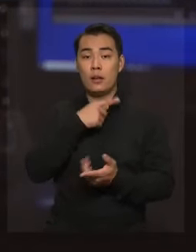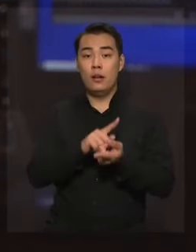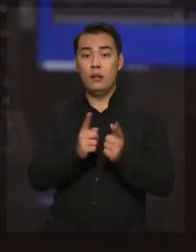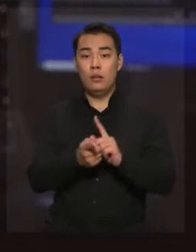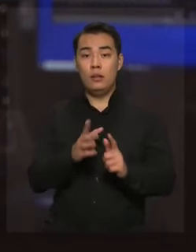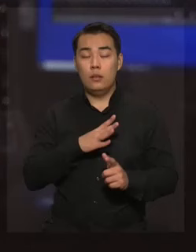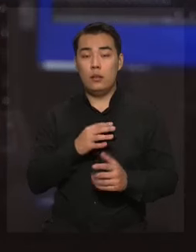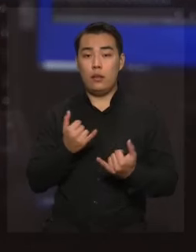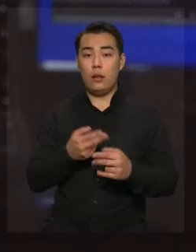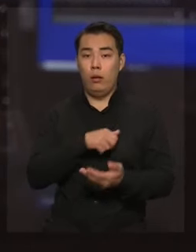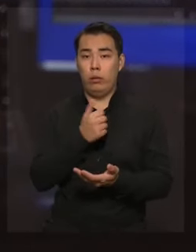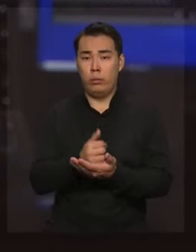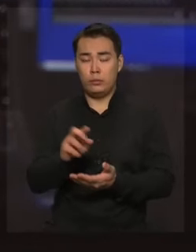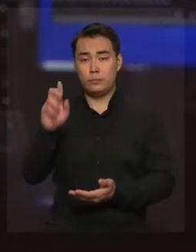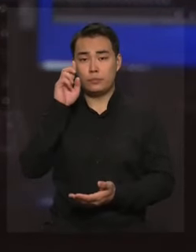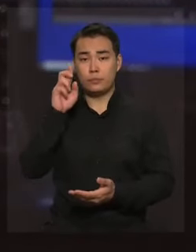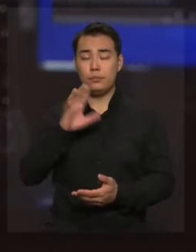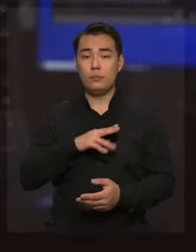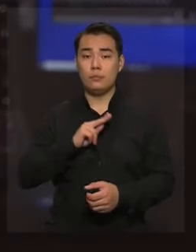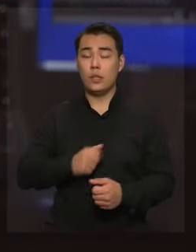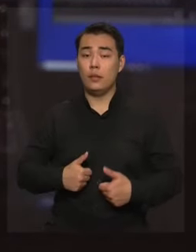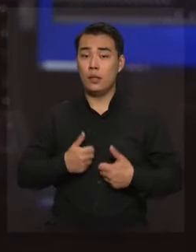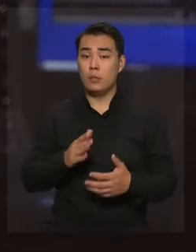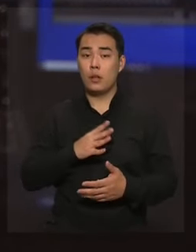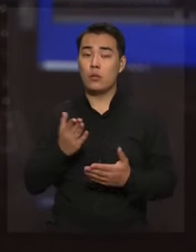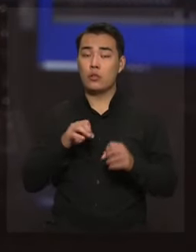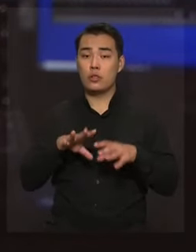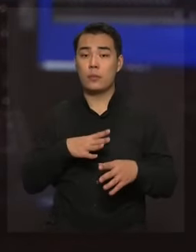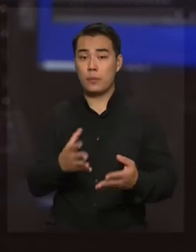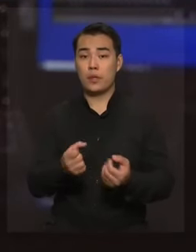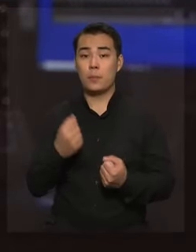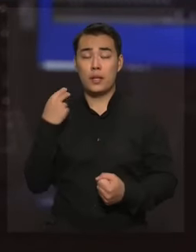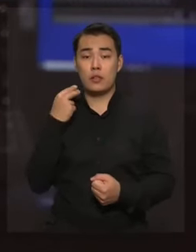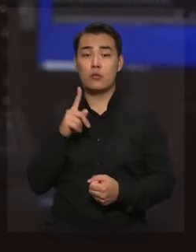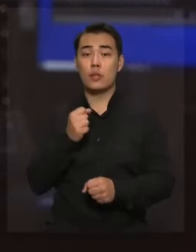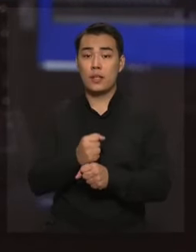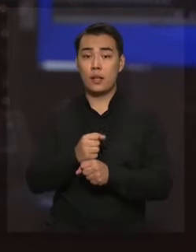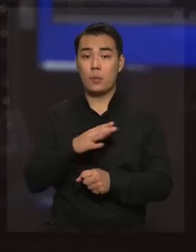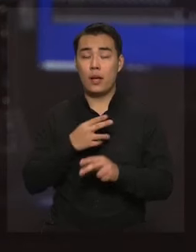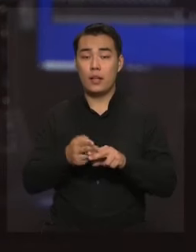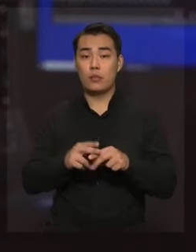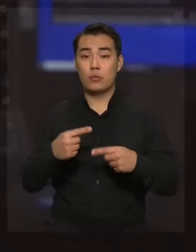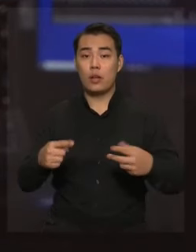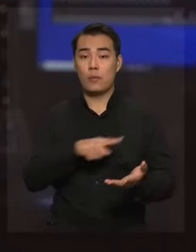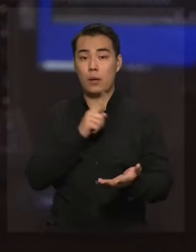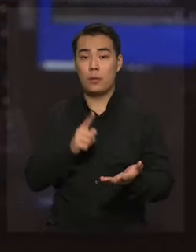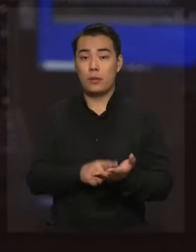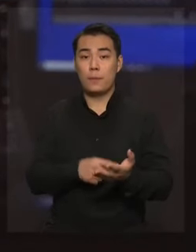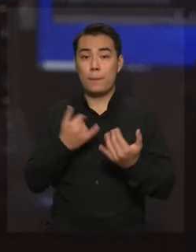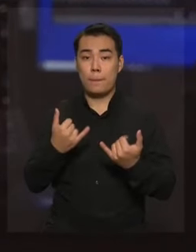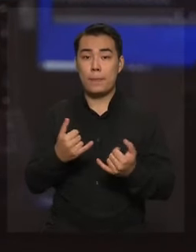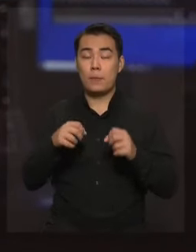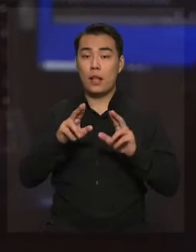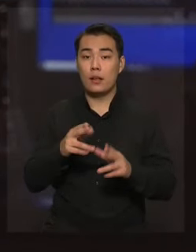по инициативе главы государства. Какие решения были приняты президентом? Что сделано? На эти и другие вопросы специально